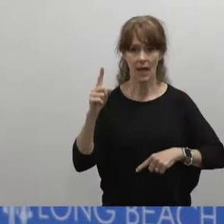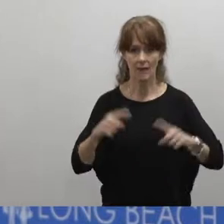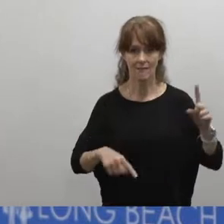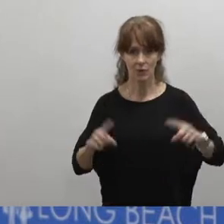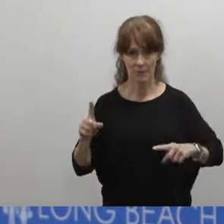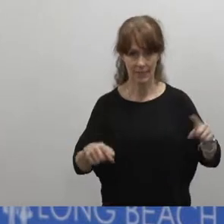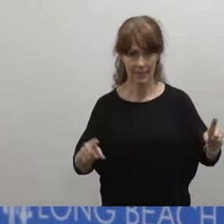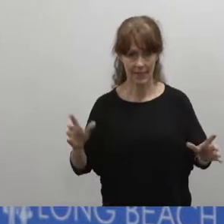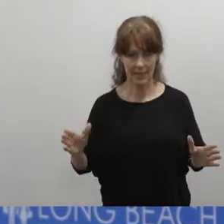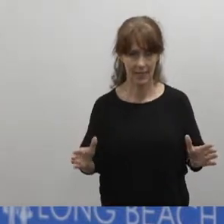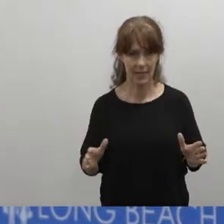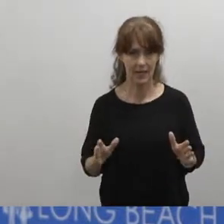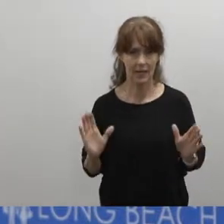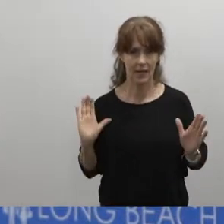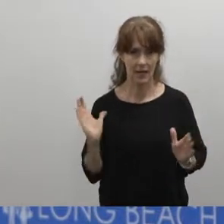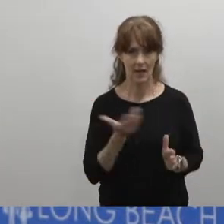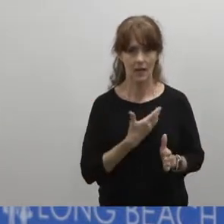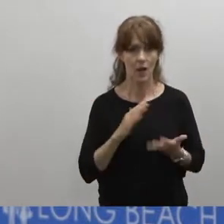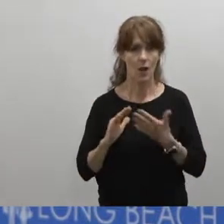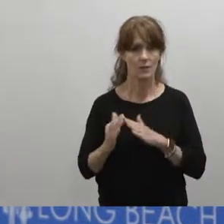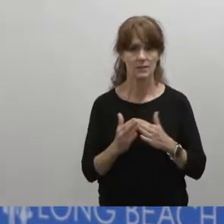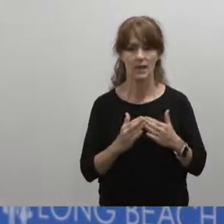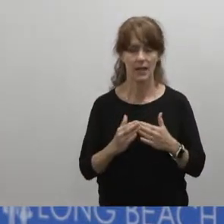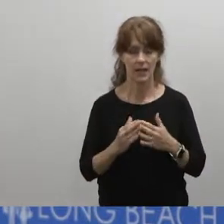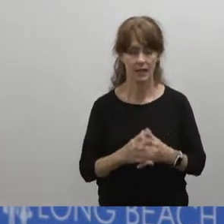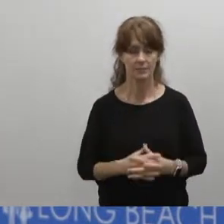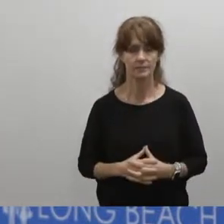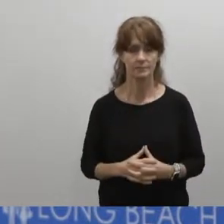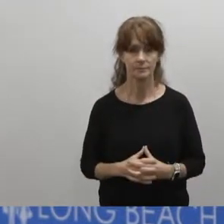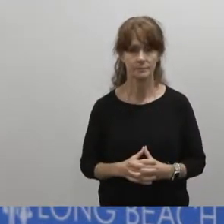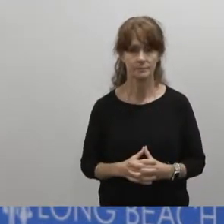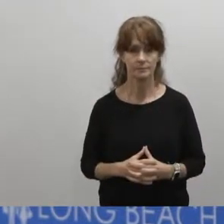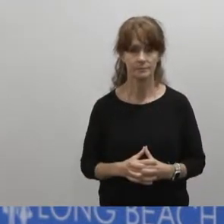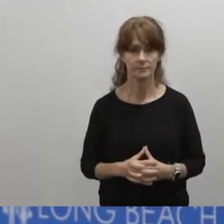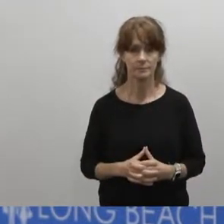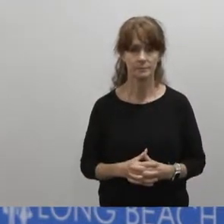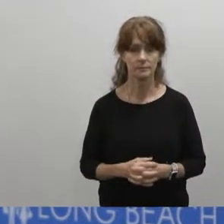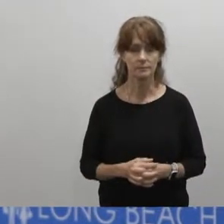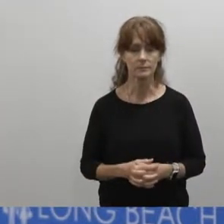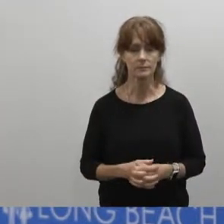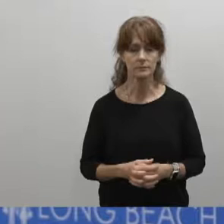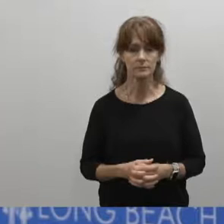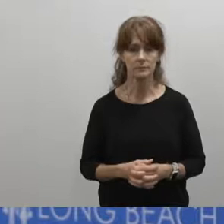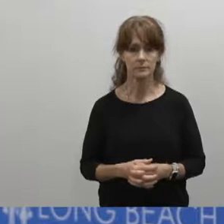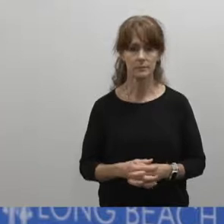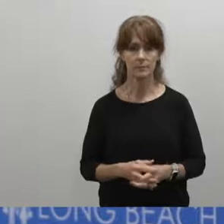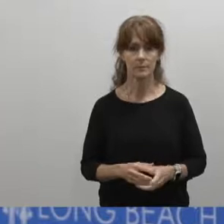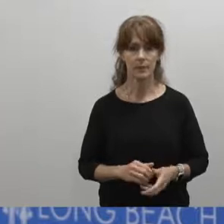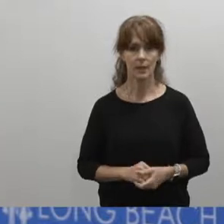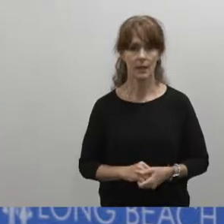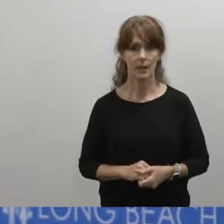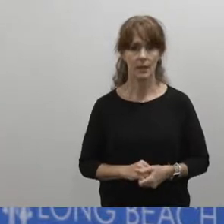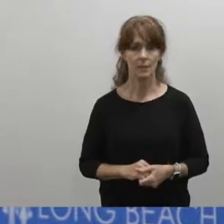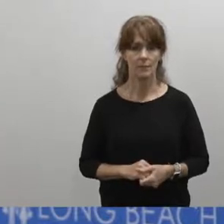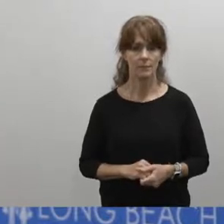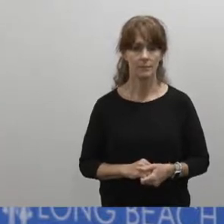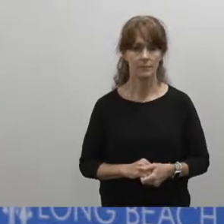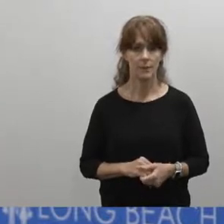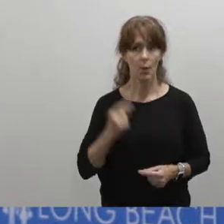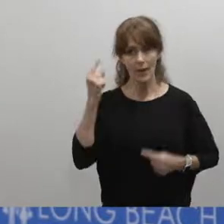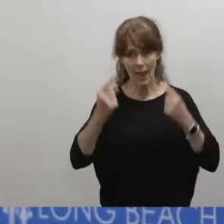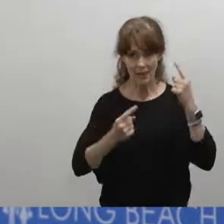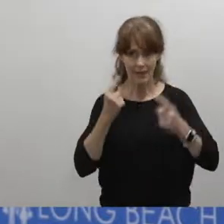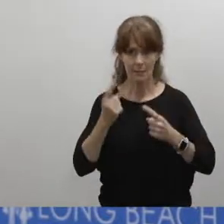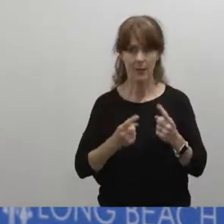đò lò đò lù lò cứ để ta phép khóc khía ná diversity nữa phép khóc khía về trả ơn để ta đò si chùm